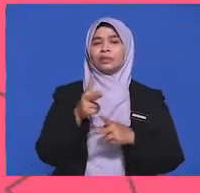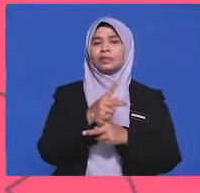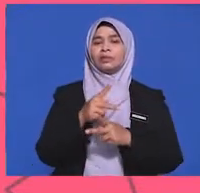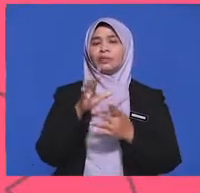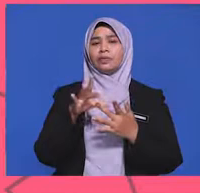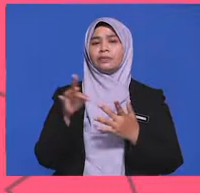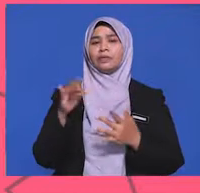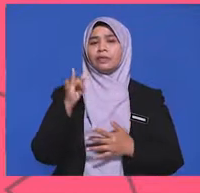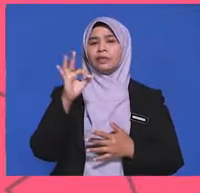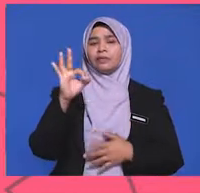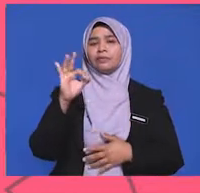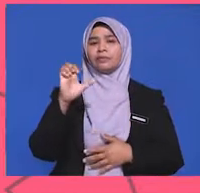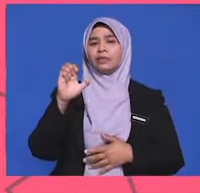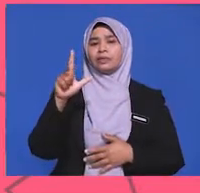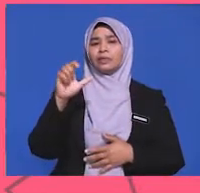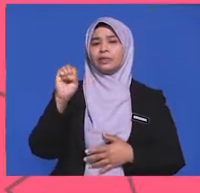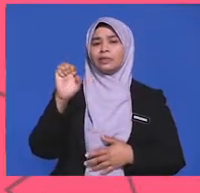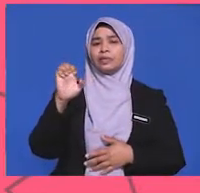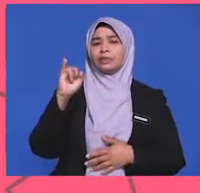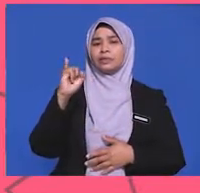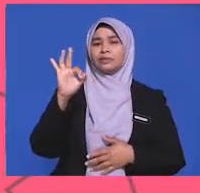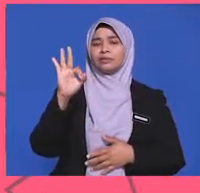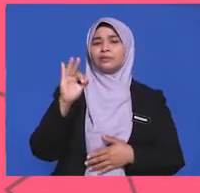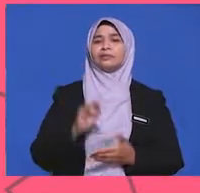pilihan if else if ini.